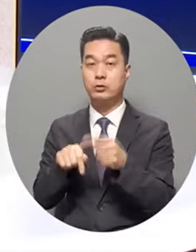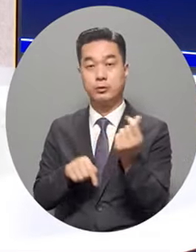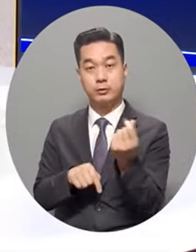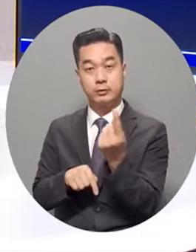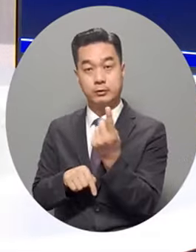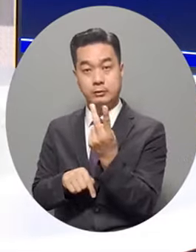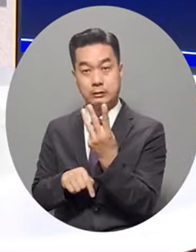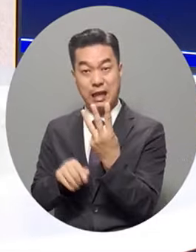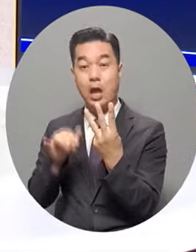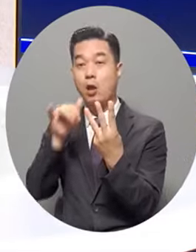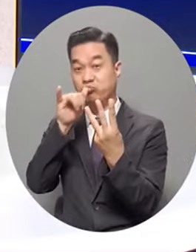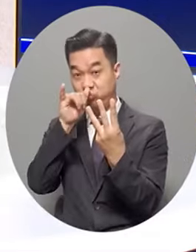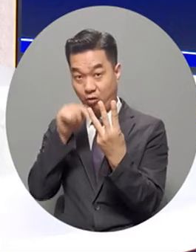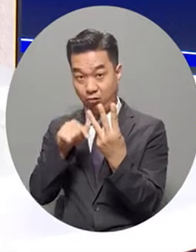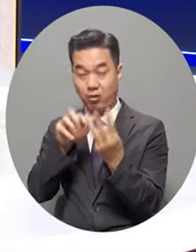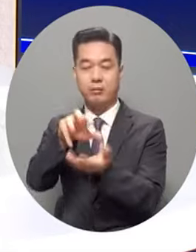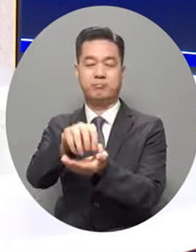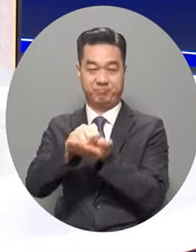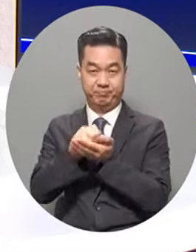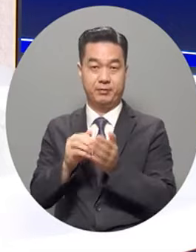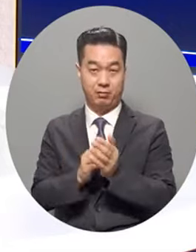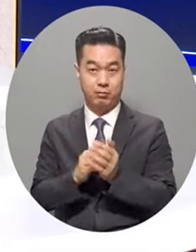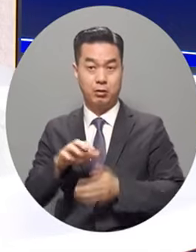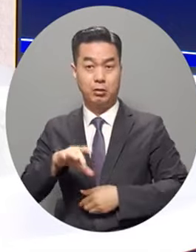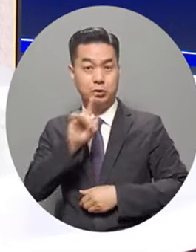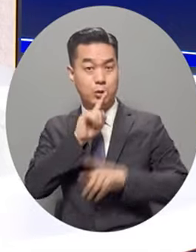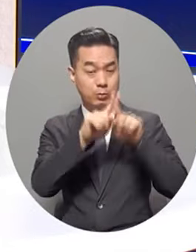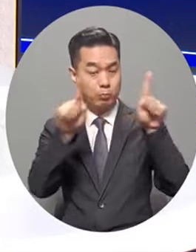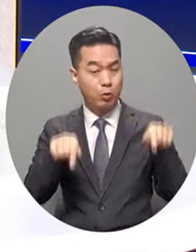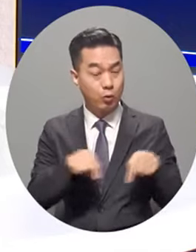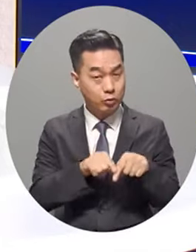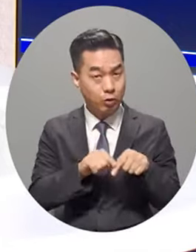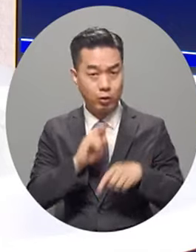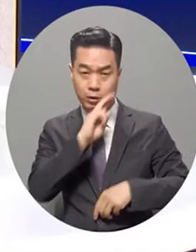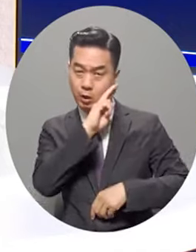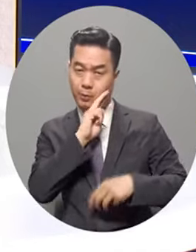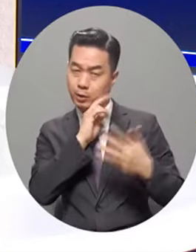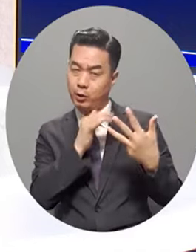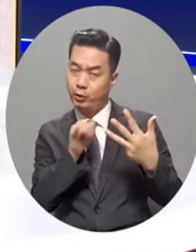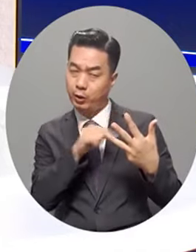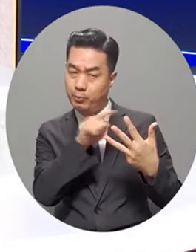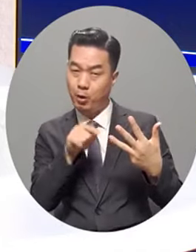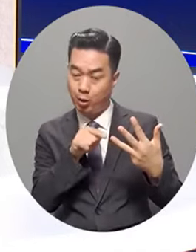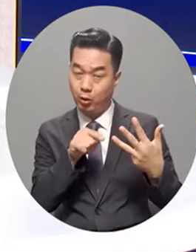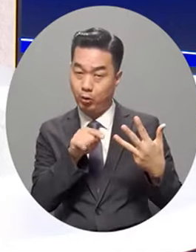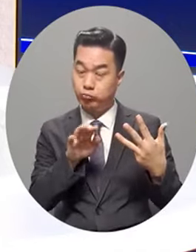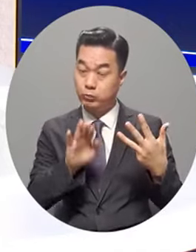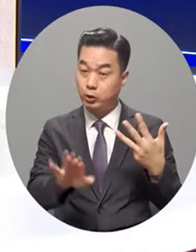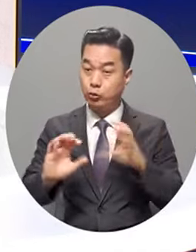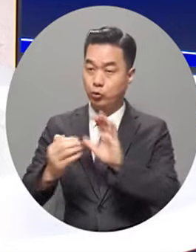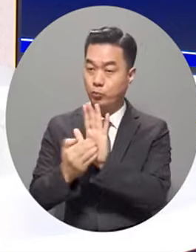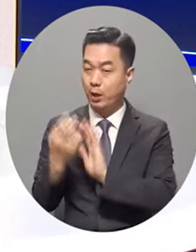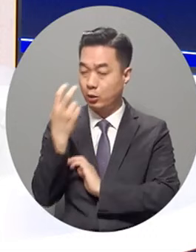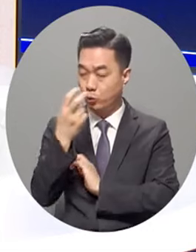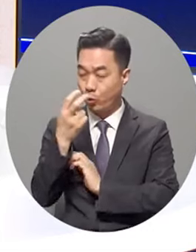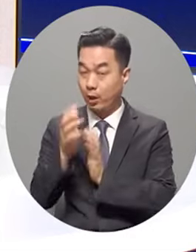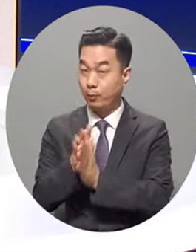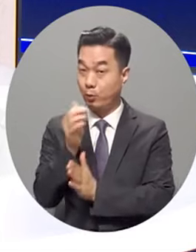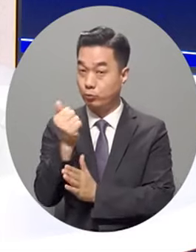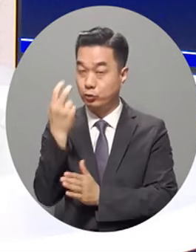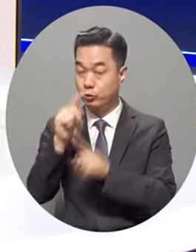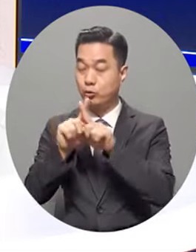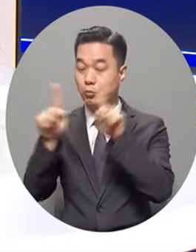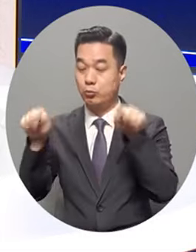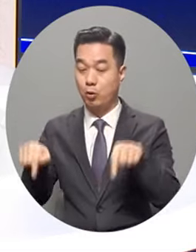입수됐다 수사단이 낸 최초의 보고서에선 혐의자가 여덟 명입니다 이후 국방부 조사본부의 보고서에선